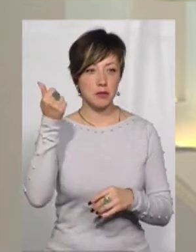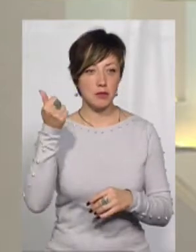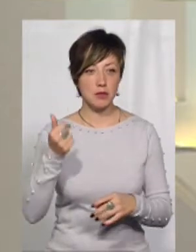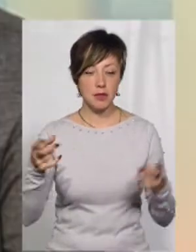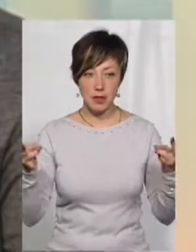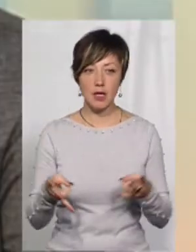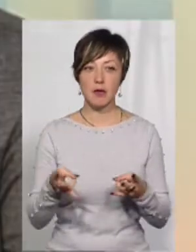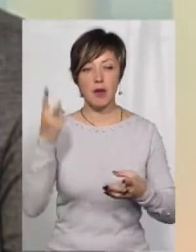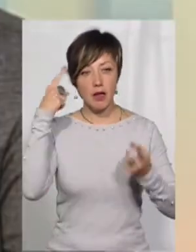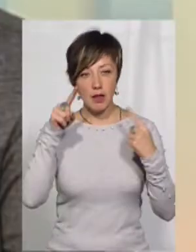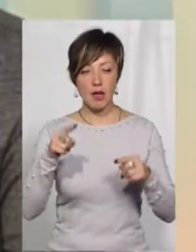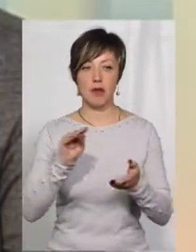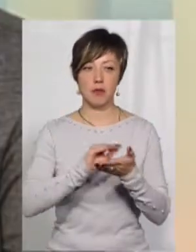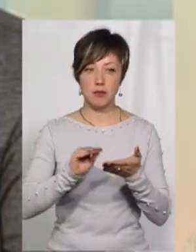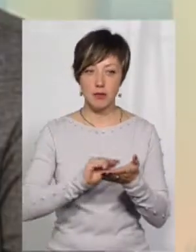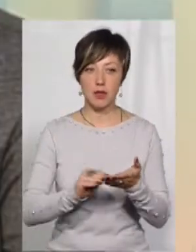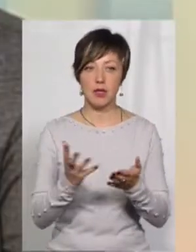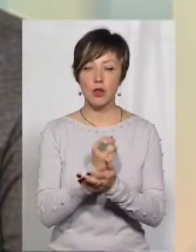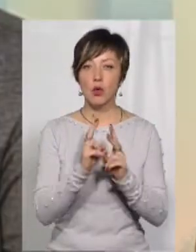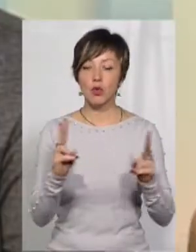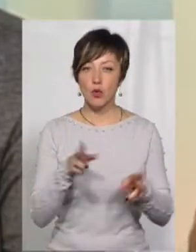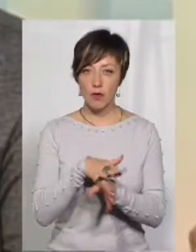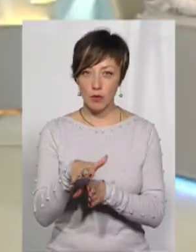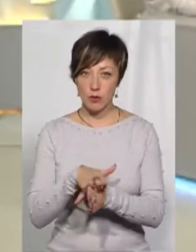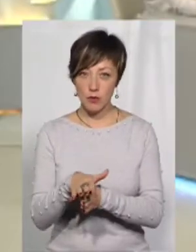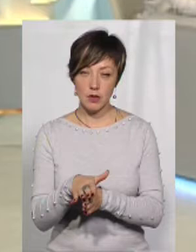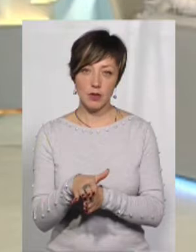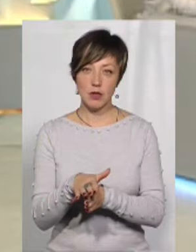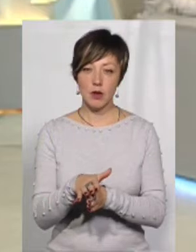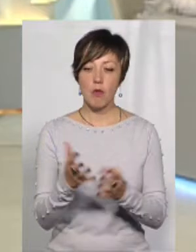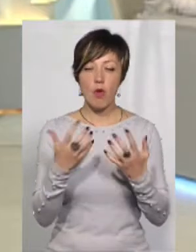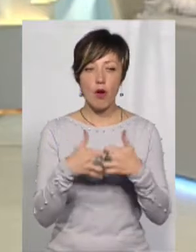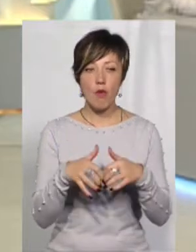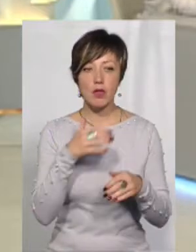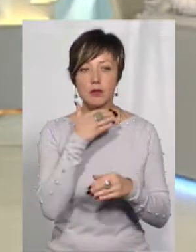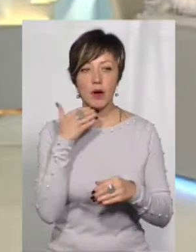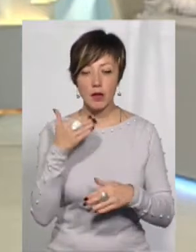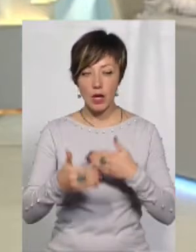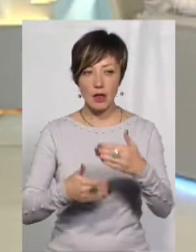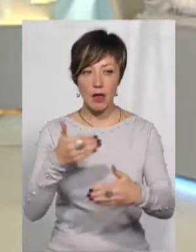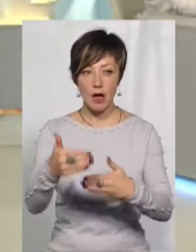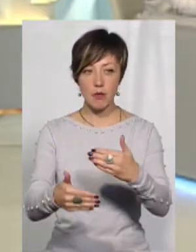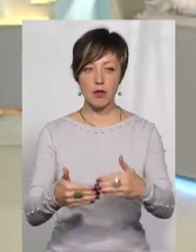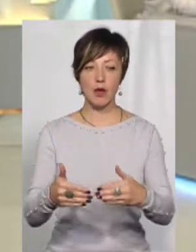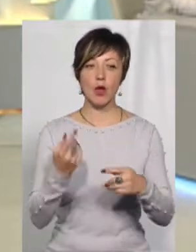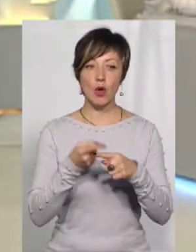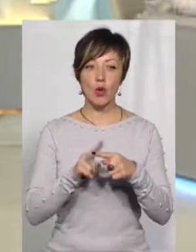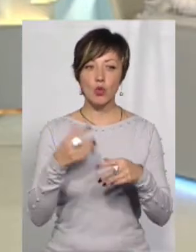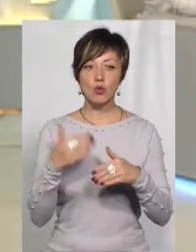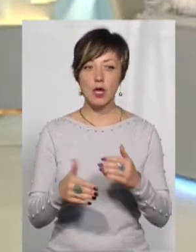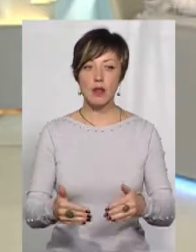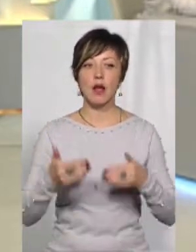а треба ідею пропрацювати, знайти, хто це буде робити. Ну, тобто прорахувати дуже багато етапів. І вже на